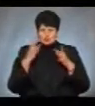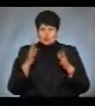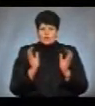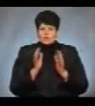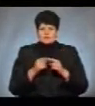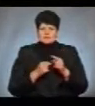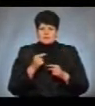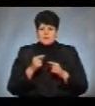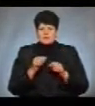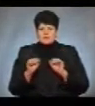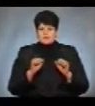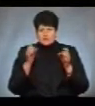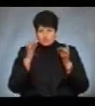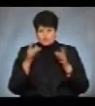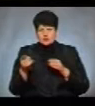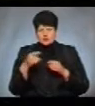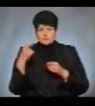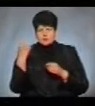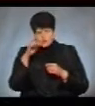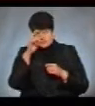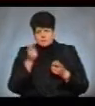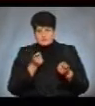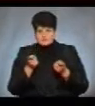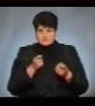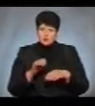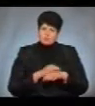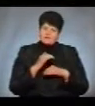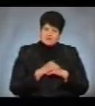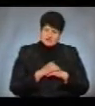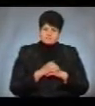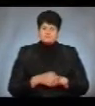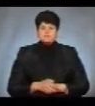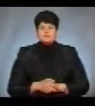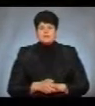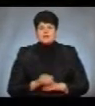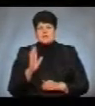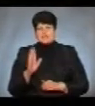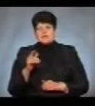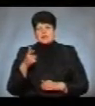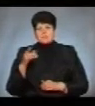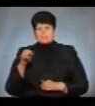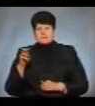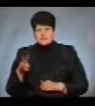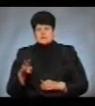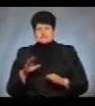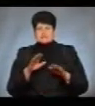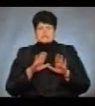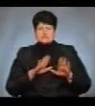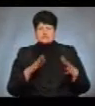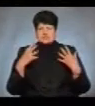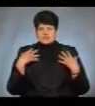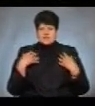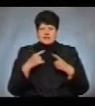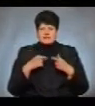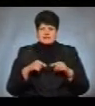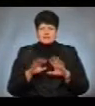спадщини, управління культури Тернопільської обласної державної адміністрації. Доброго вечора. Доброго вечора. Та Віталій Гмирі, заступник начальника відділу запобігання